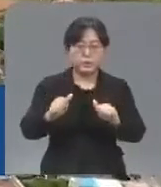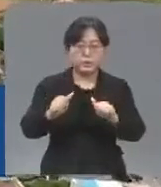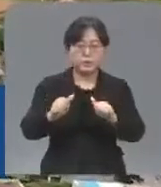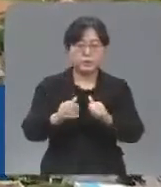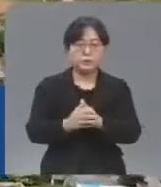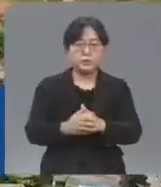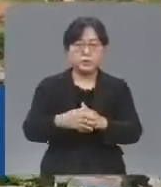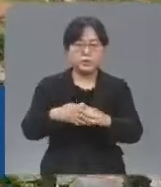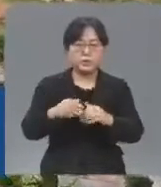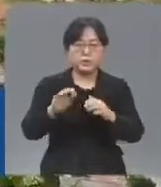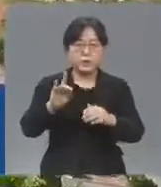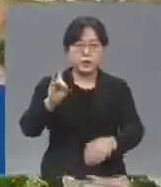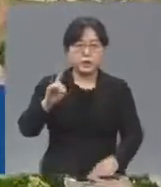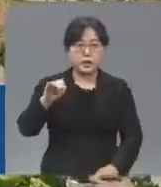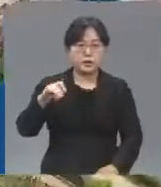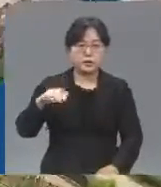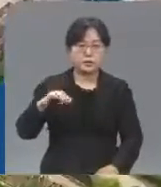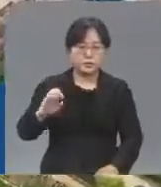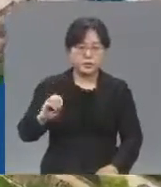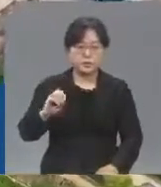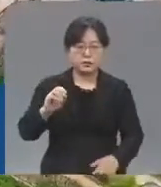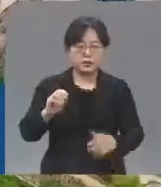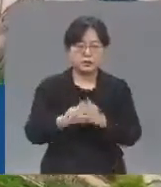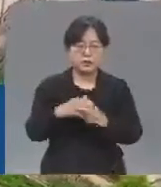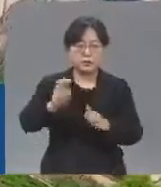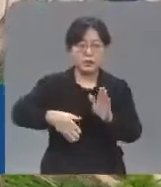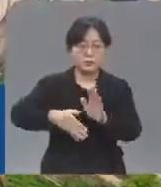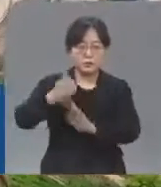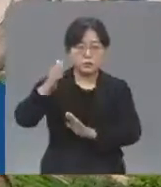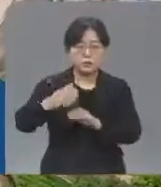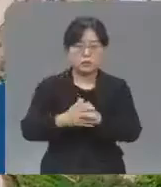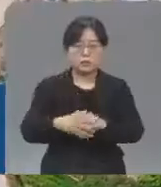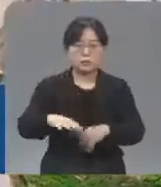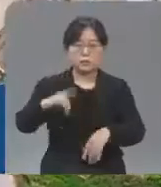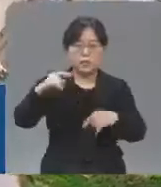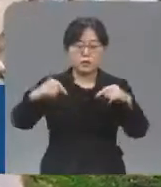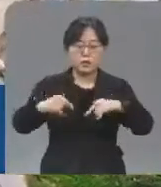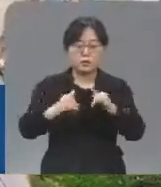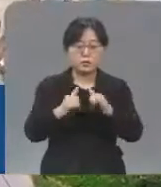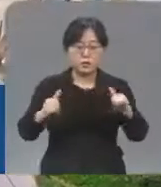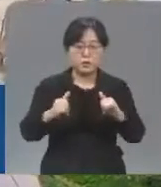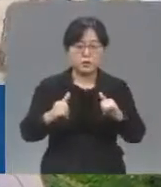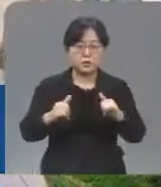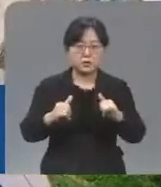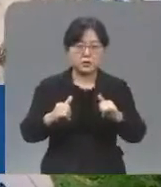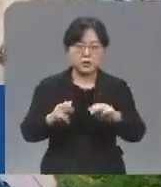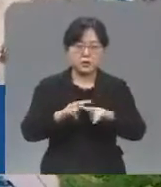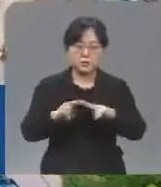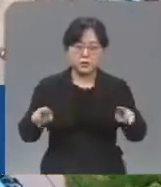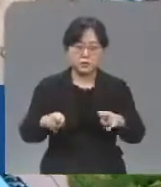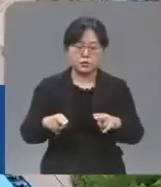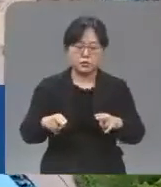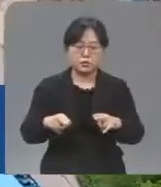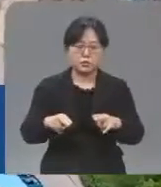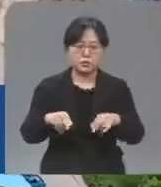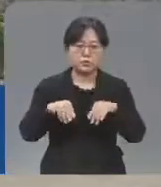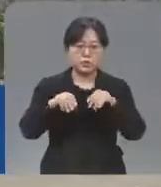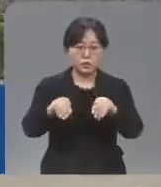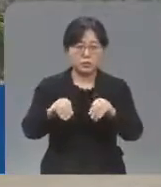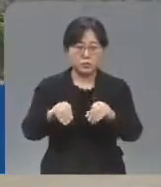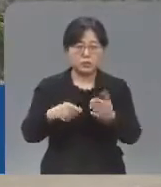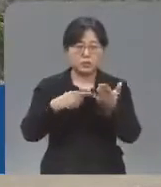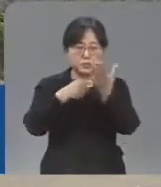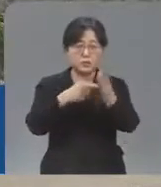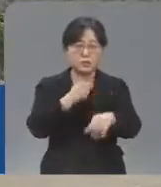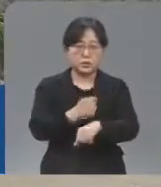1부는 현대 엔지니어링 컨소시엄이 광주시를 상대로 제기한 우선 협상 대상자 취소 처분, 집행정지